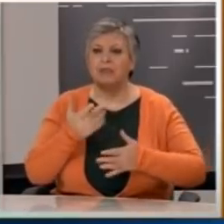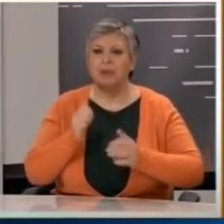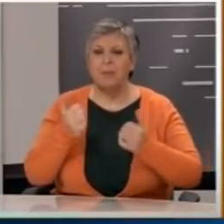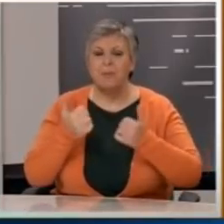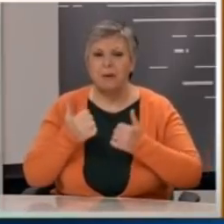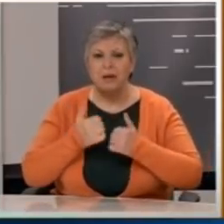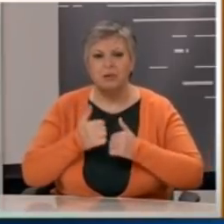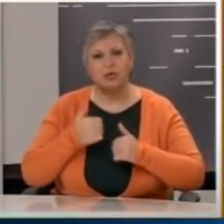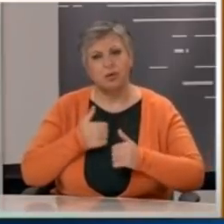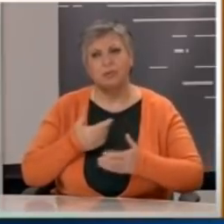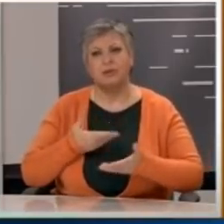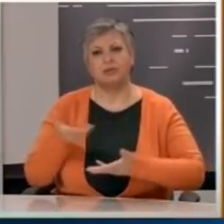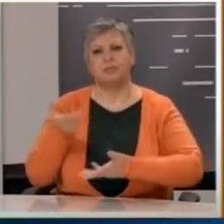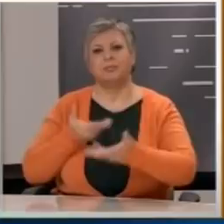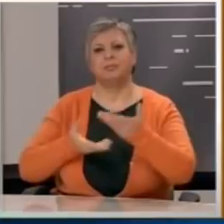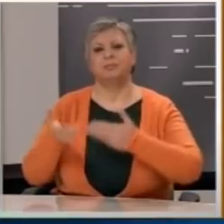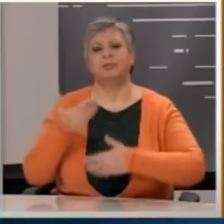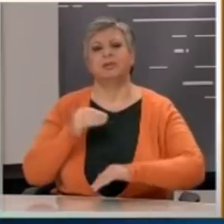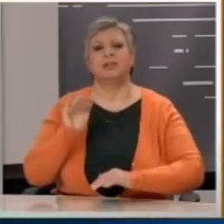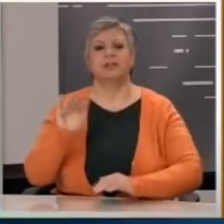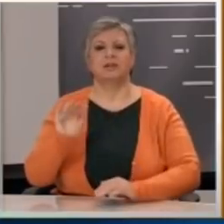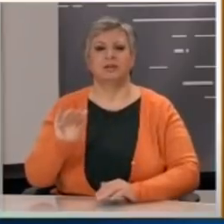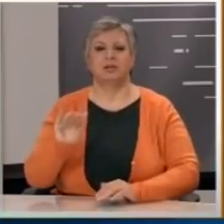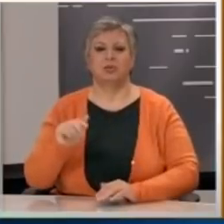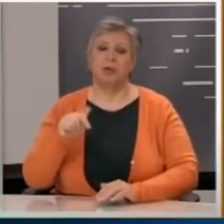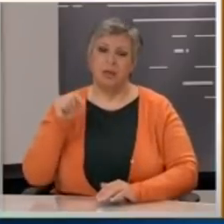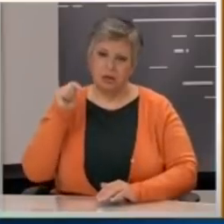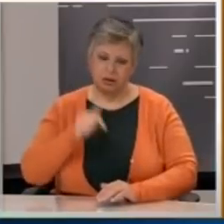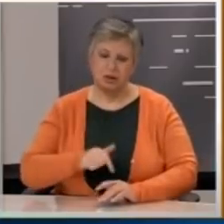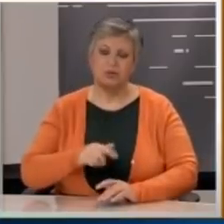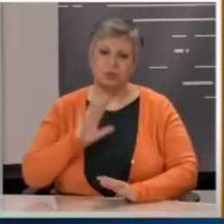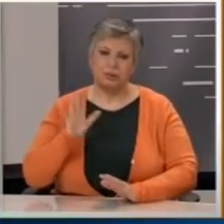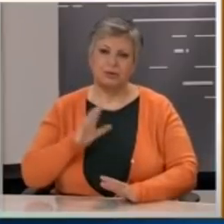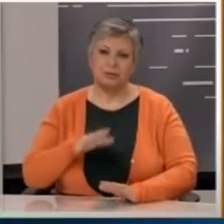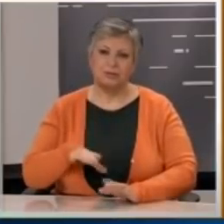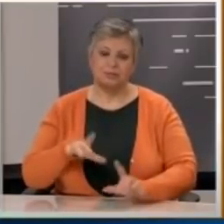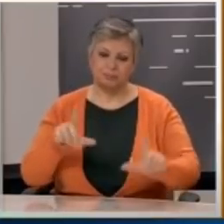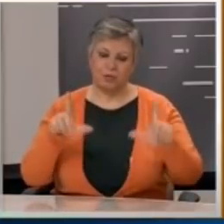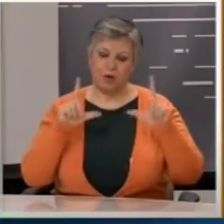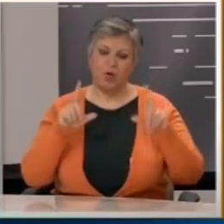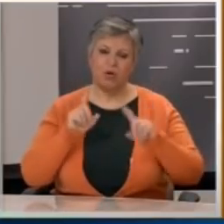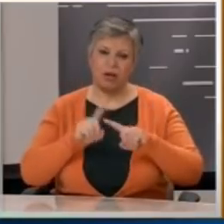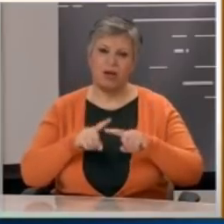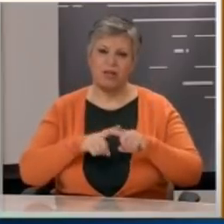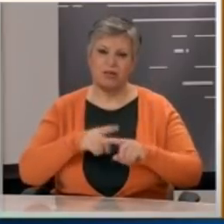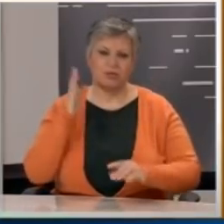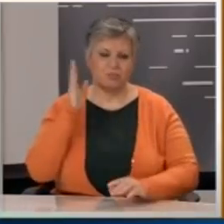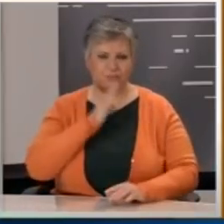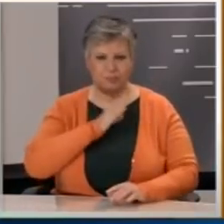τότε θα είναι για μας αυτό απόλυτα εξευτελιστικό.